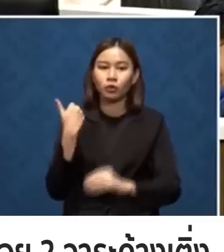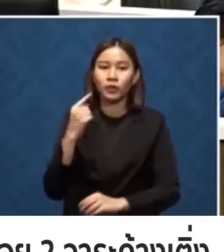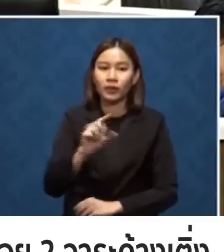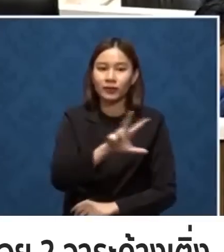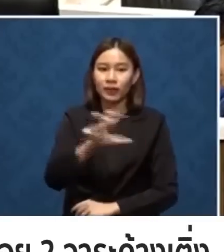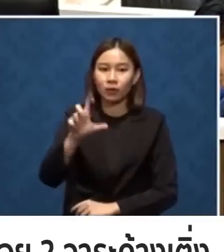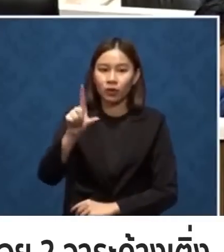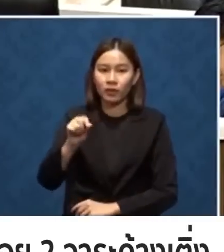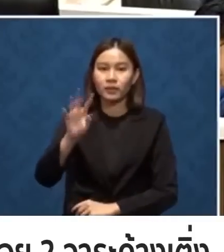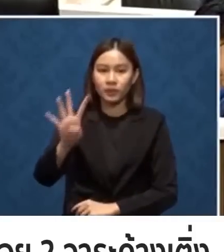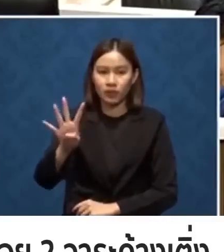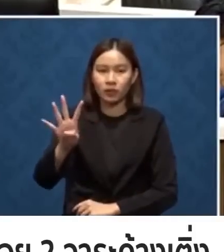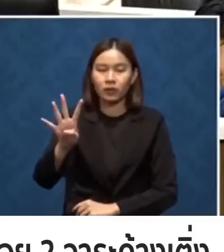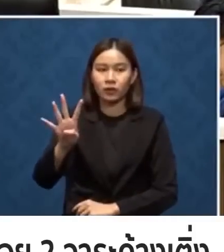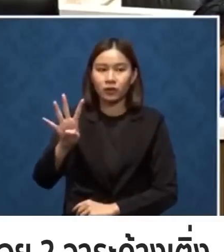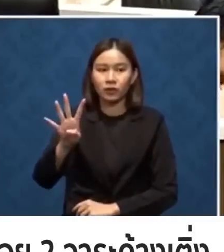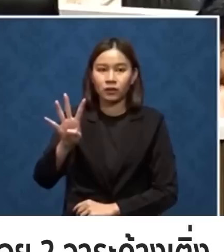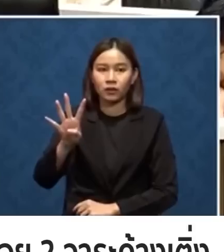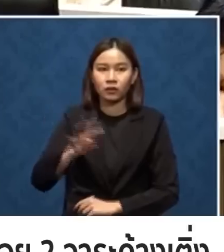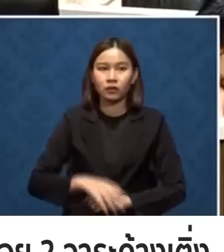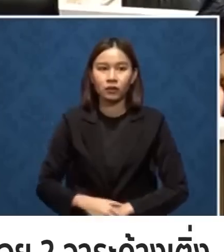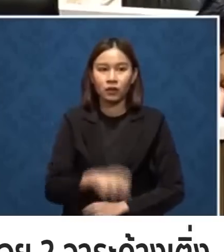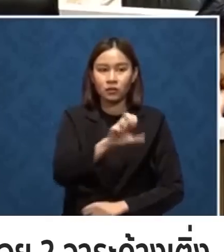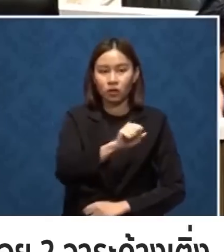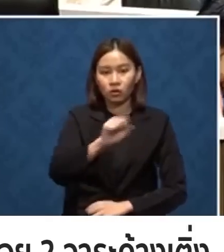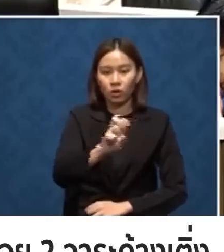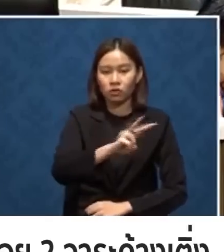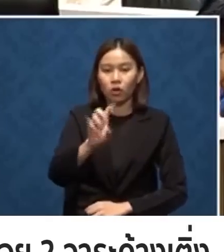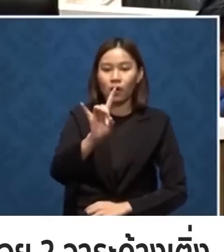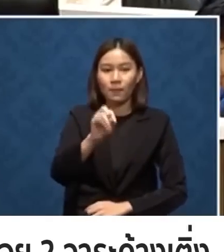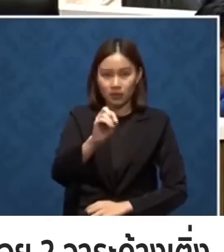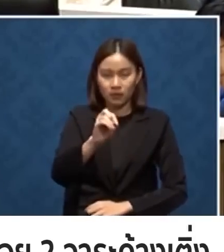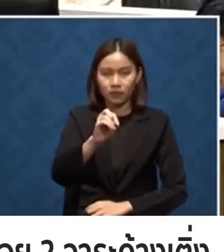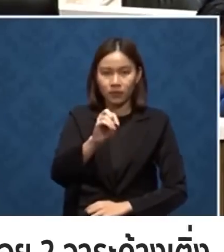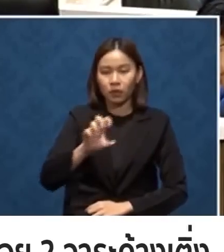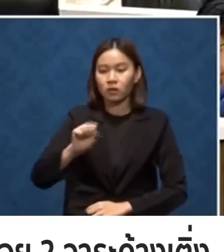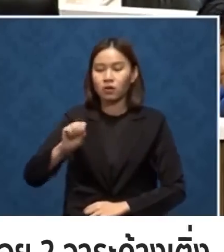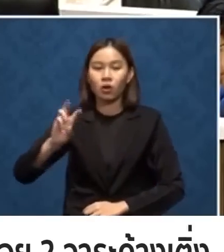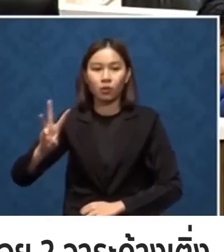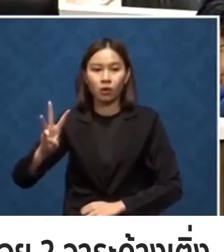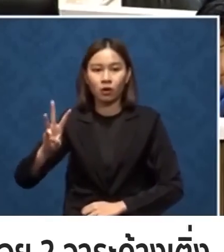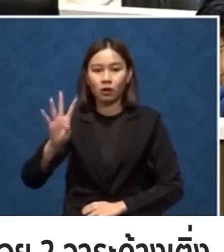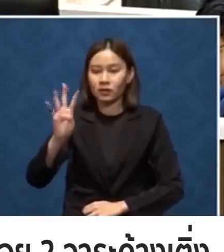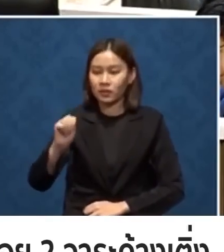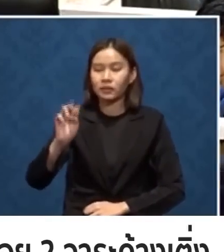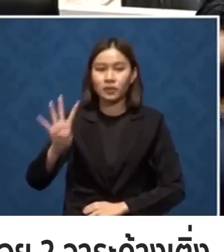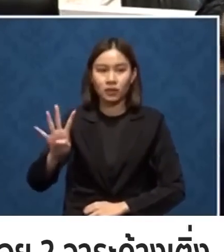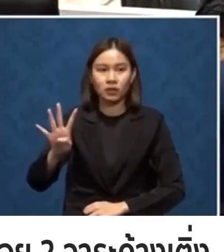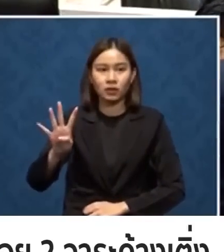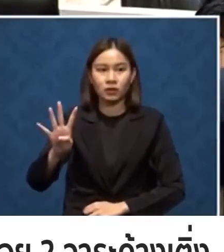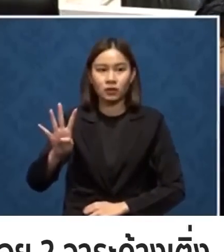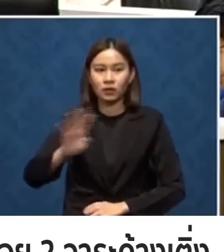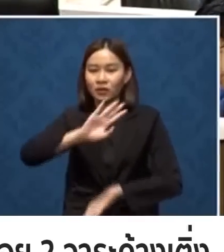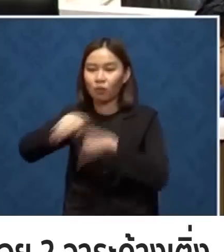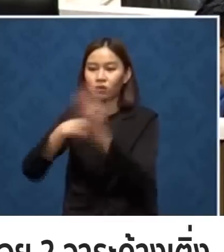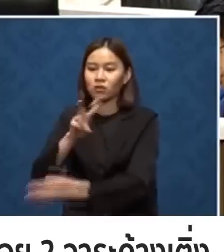วันนี้สว.มาน้อยไม่อยากจะมานั่งฟังผู้ผมด่าปิดสวิตช์สว.เสนอเรื่องนี้เข้ามาเลยฮะพอเสนอเป็นยติเข้าม